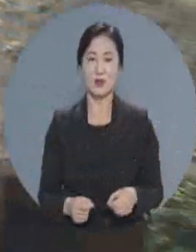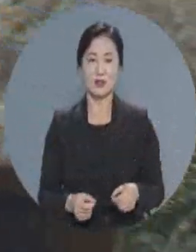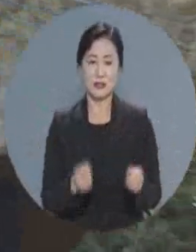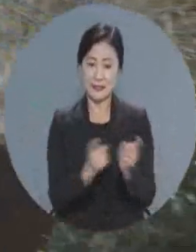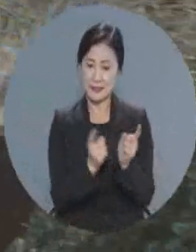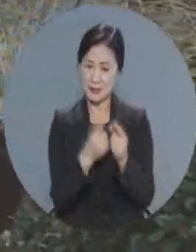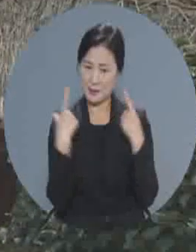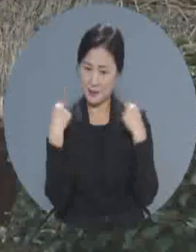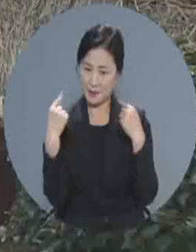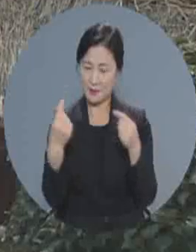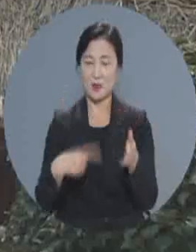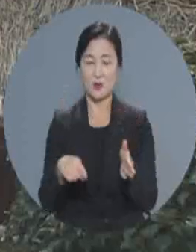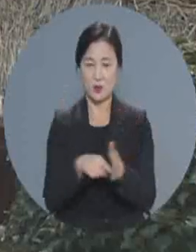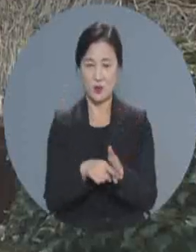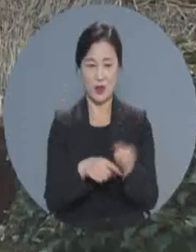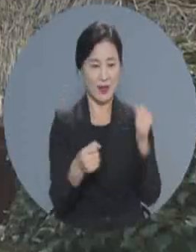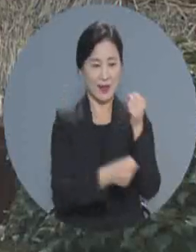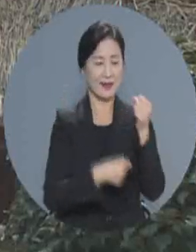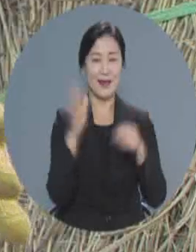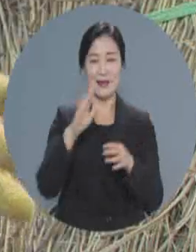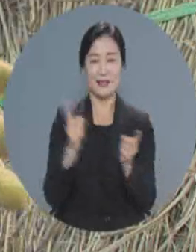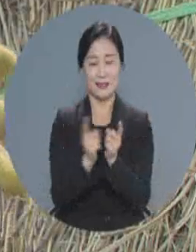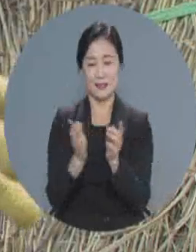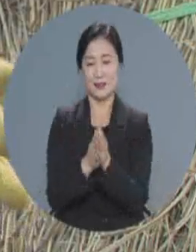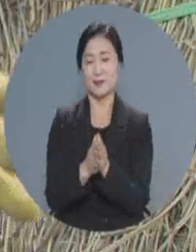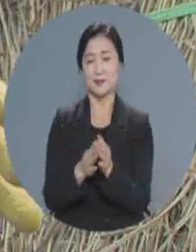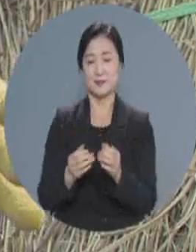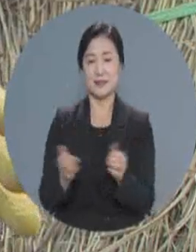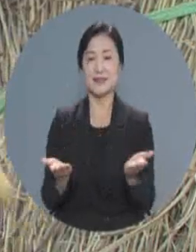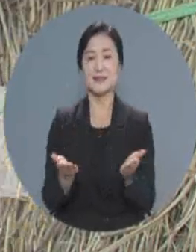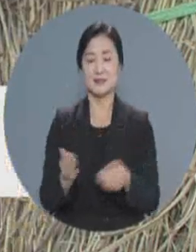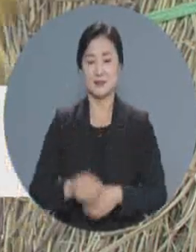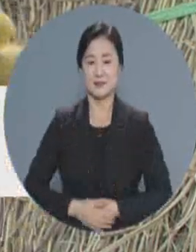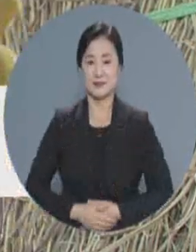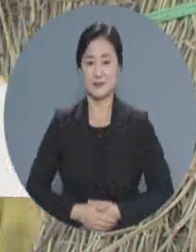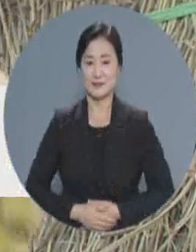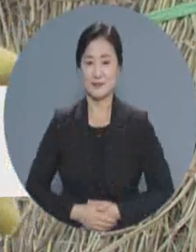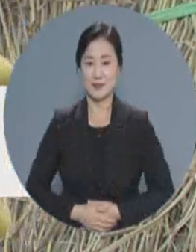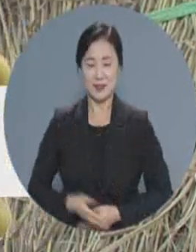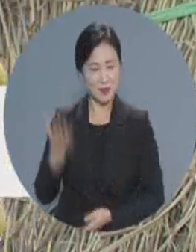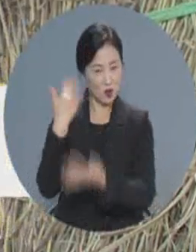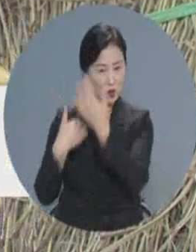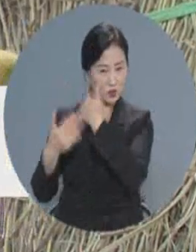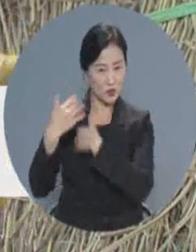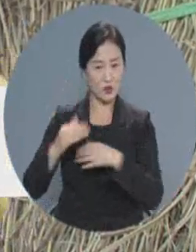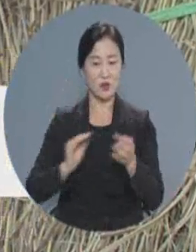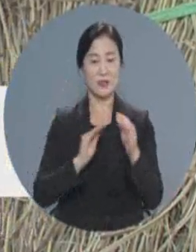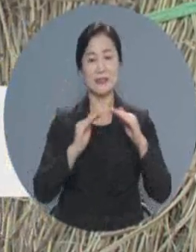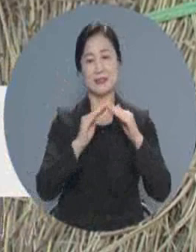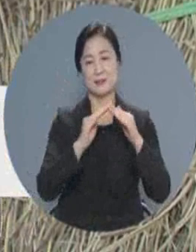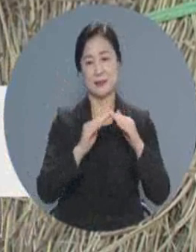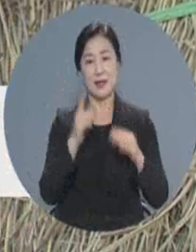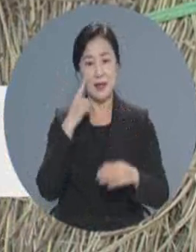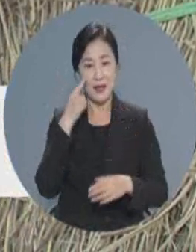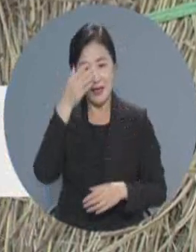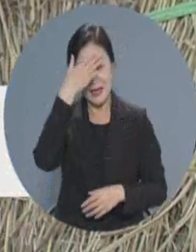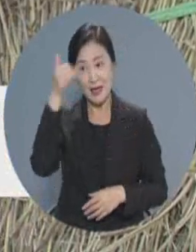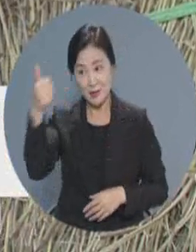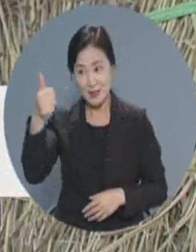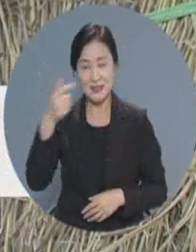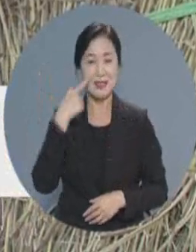농기계보다는 손수 낫으로 벤다고 합니다. 초가집이 있는데 할아버지 한 거, 아버지 한 거 따라서 좀